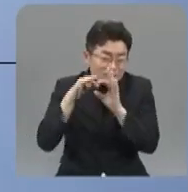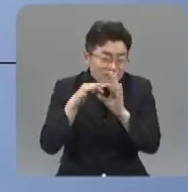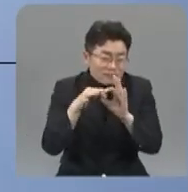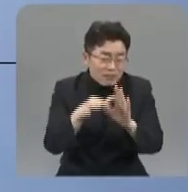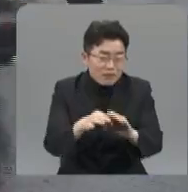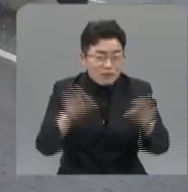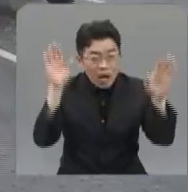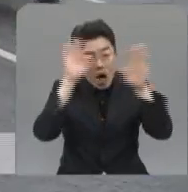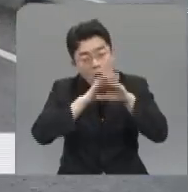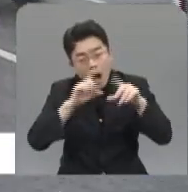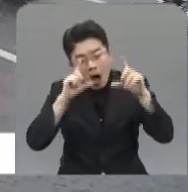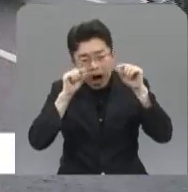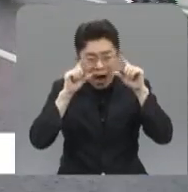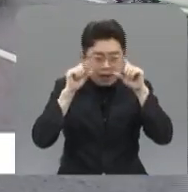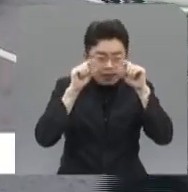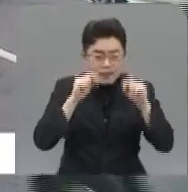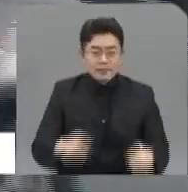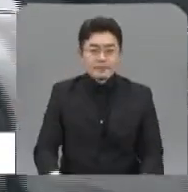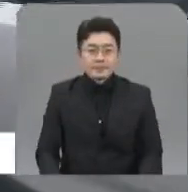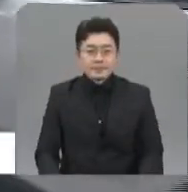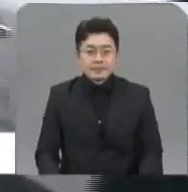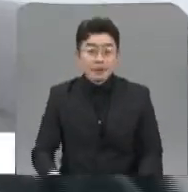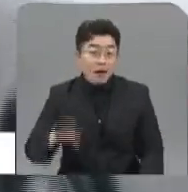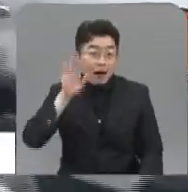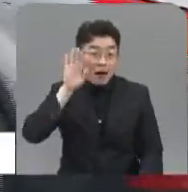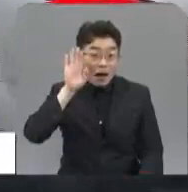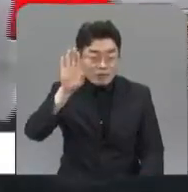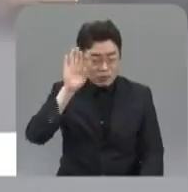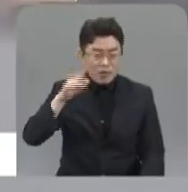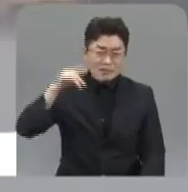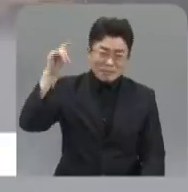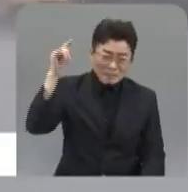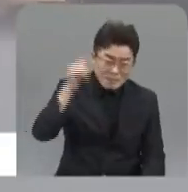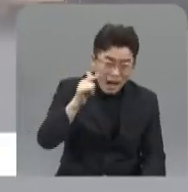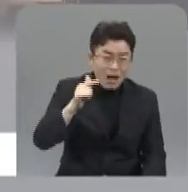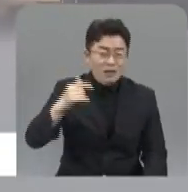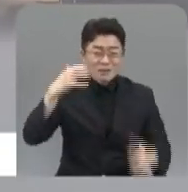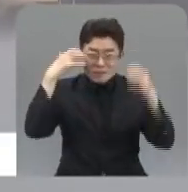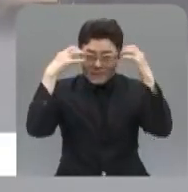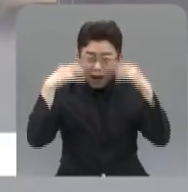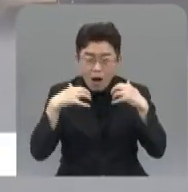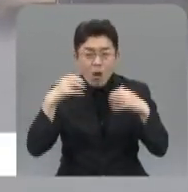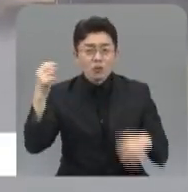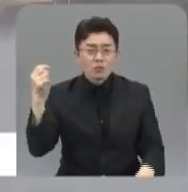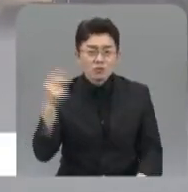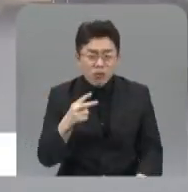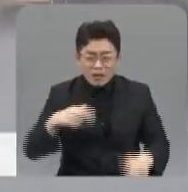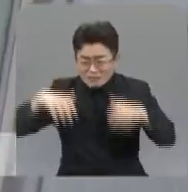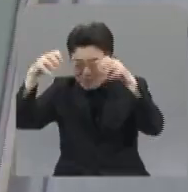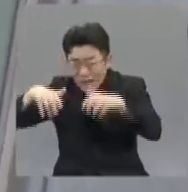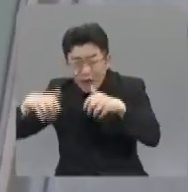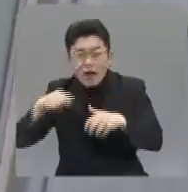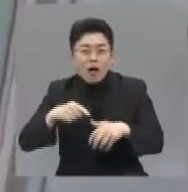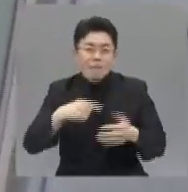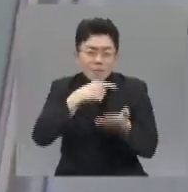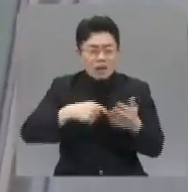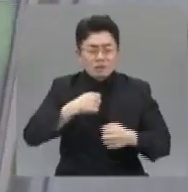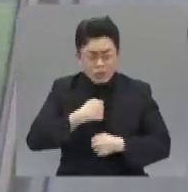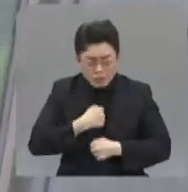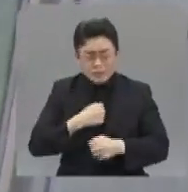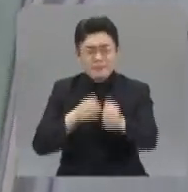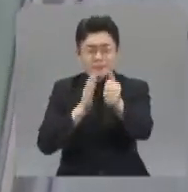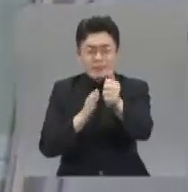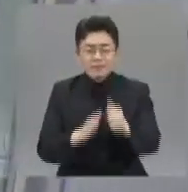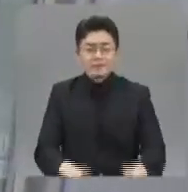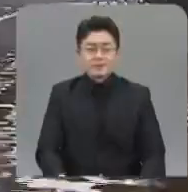33 degrés certaines régions côtières urbaines connaîtront des phénomènes de nuit tropicales l'agent s'appelle donc à